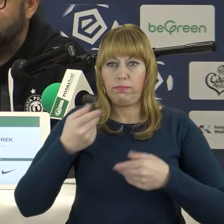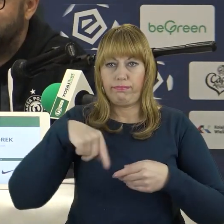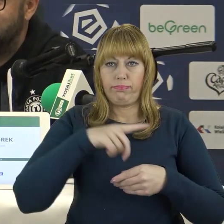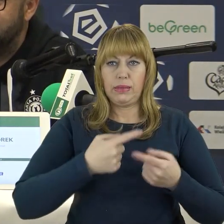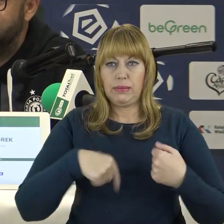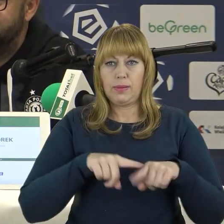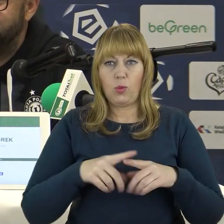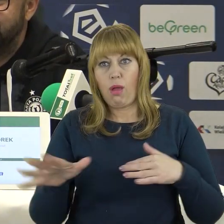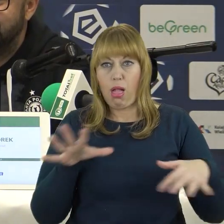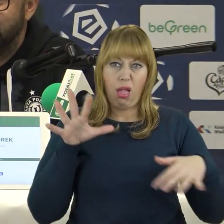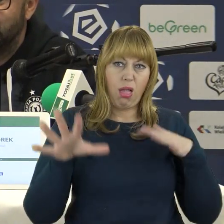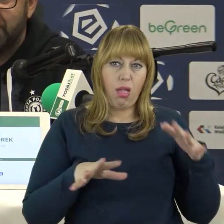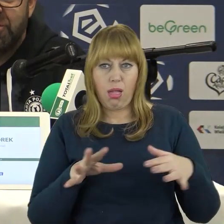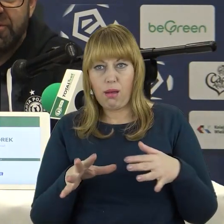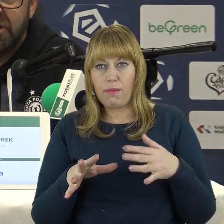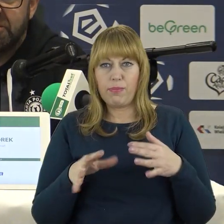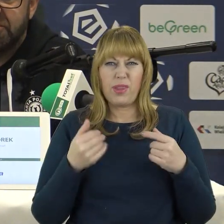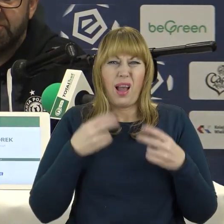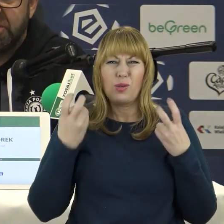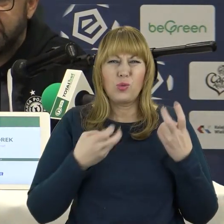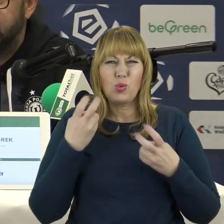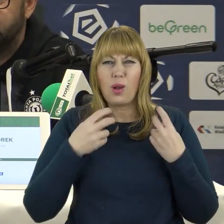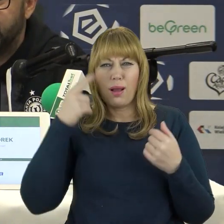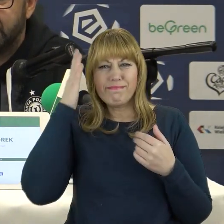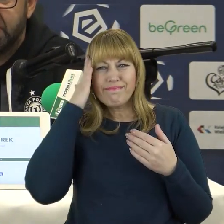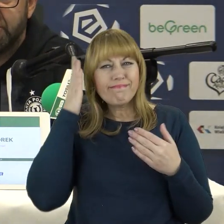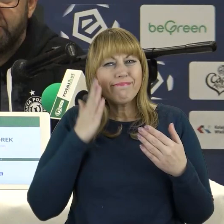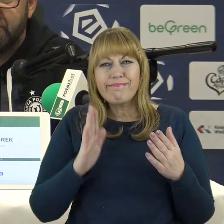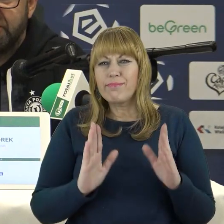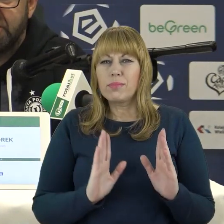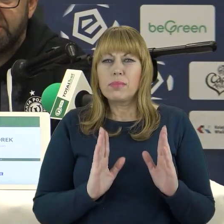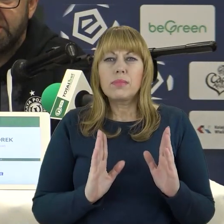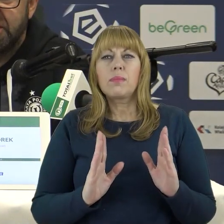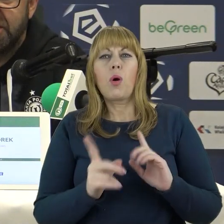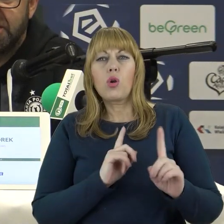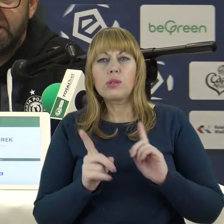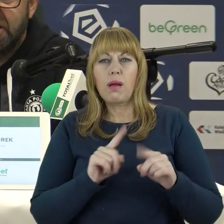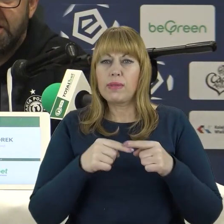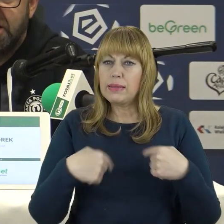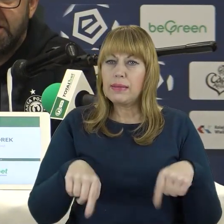Ciężko powiedzieć. Szukam w głowie. Muszę też z zespołem na ten temat porozmawiać.